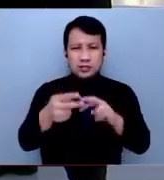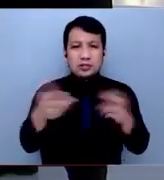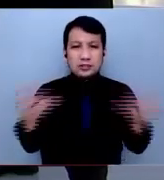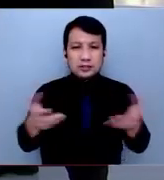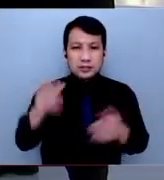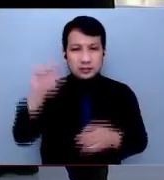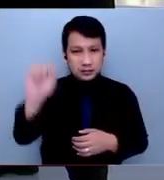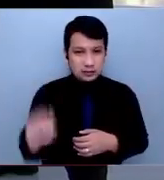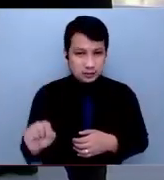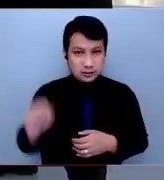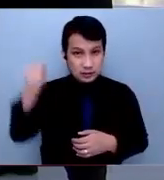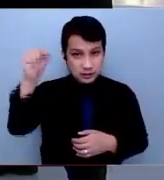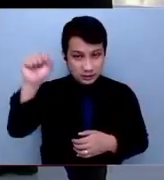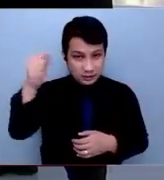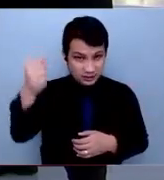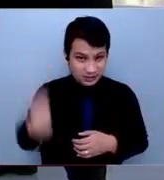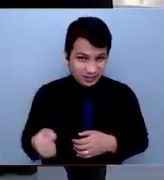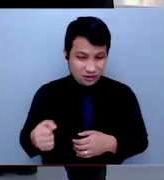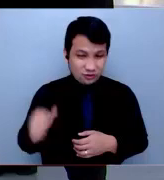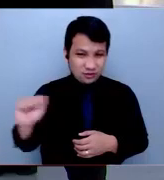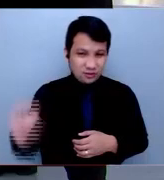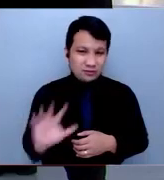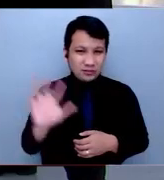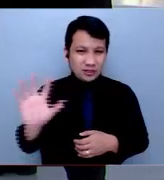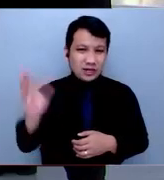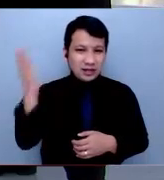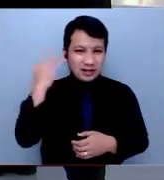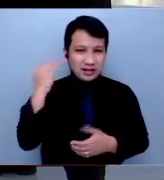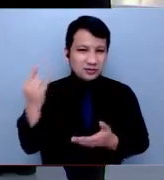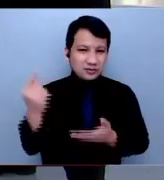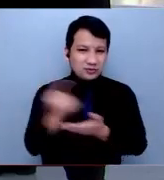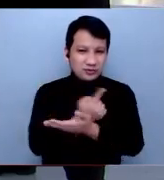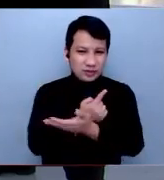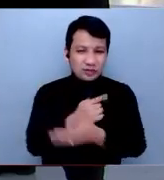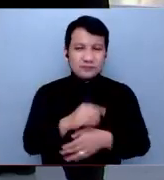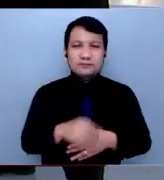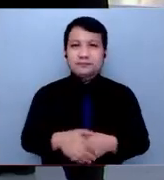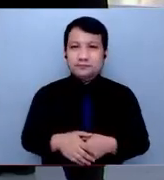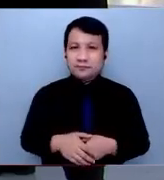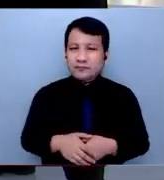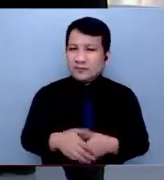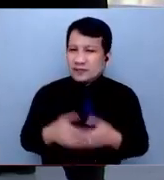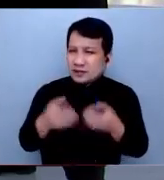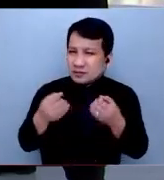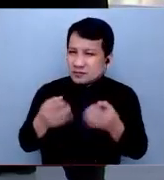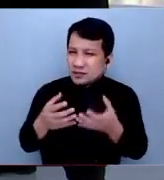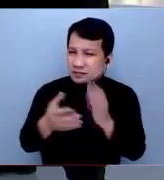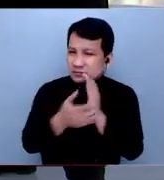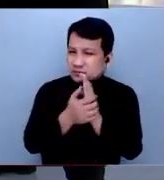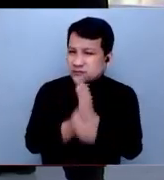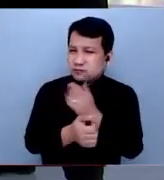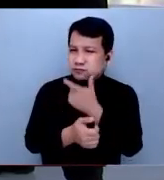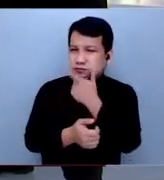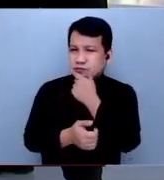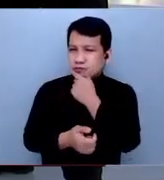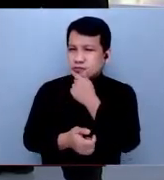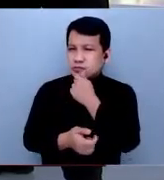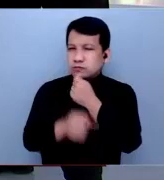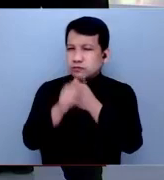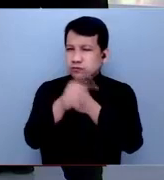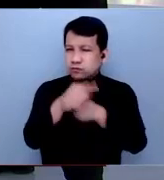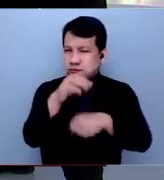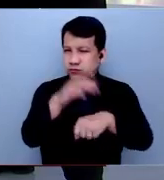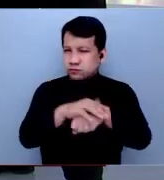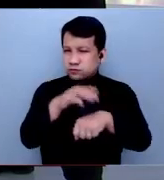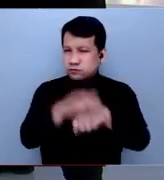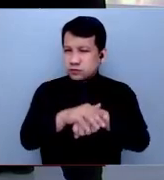Africa noon pong nakaraang linggo lamang. Sa matagal na panahon, maraming eksperto na rin ang nagbabala na ang mababang